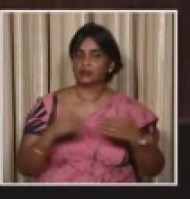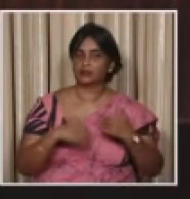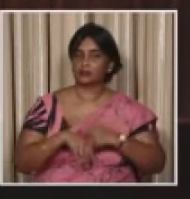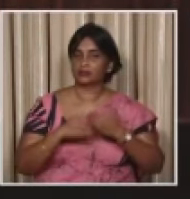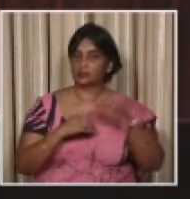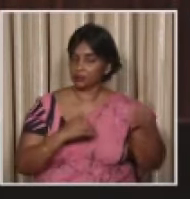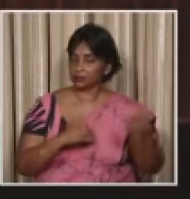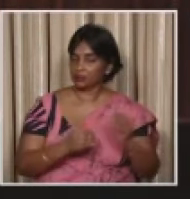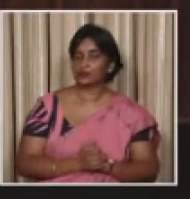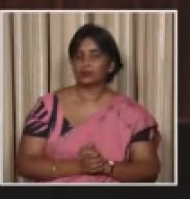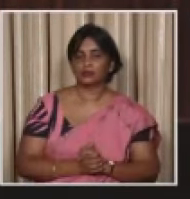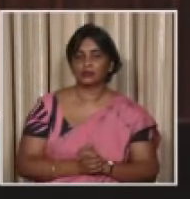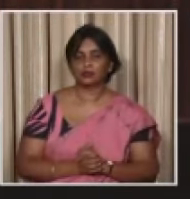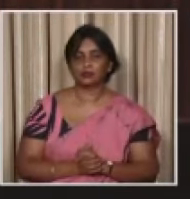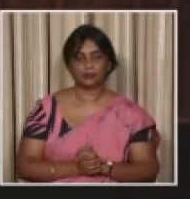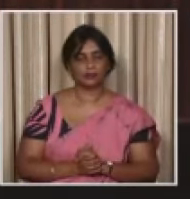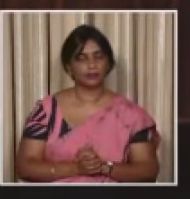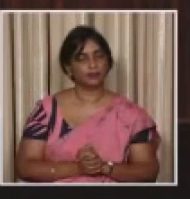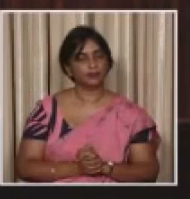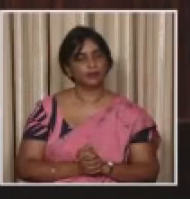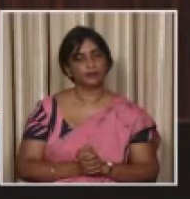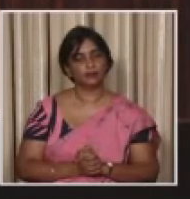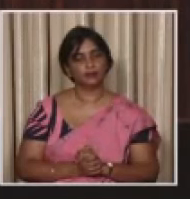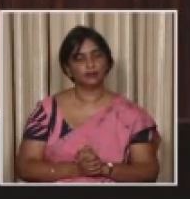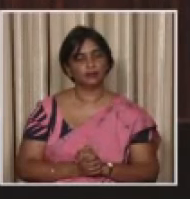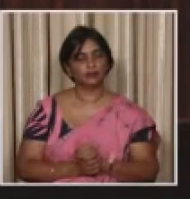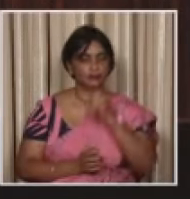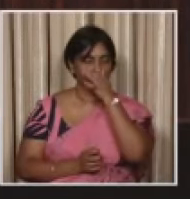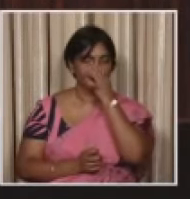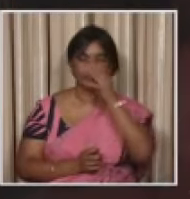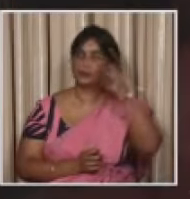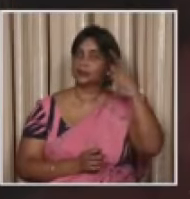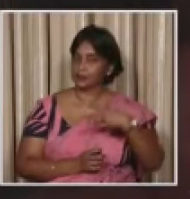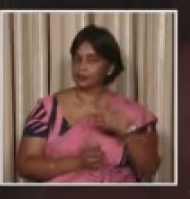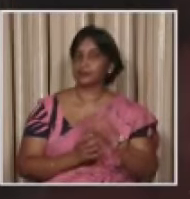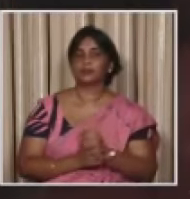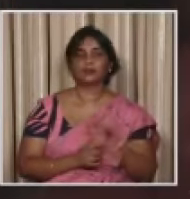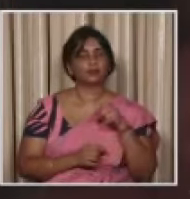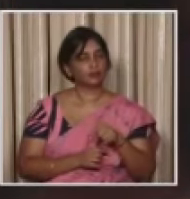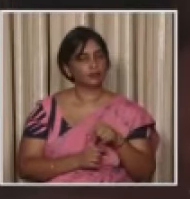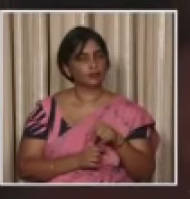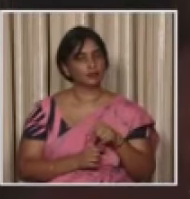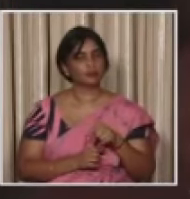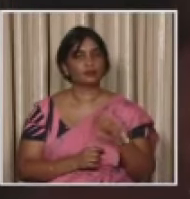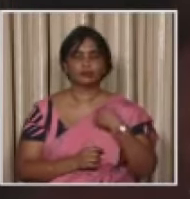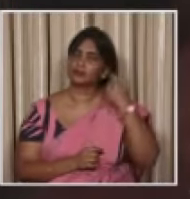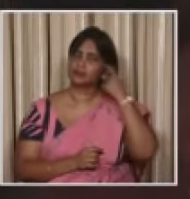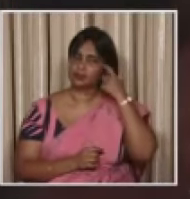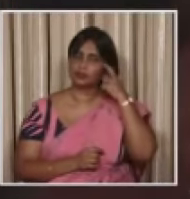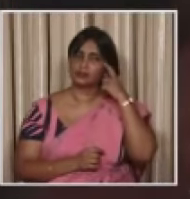කාලය ලබා දෙනවා ඉංගකයි තුමිසුති නායකතුමනි දැන් මට